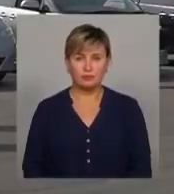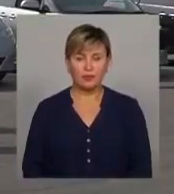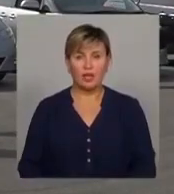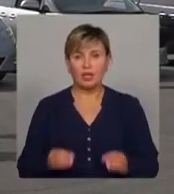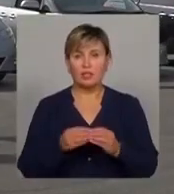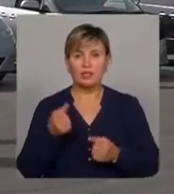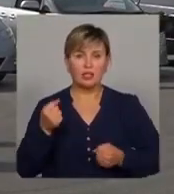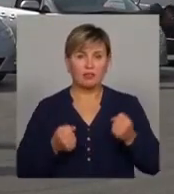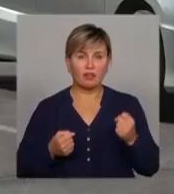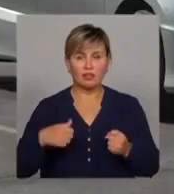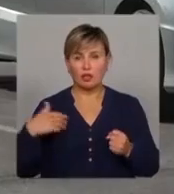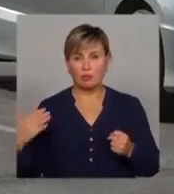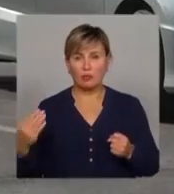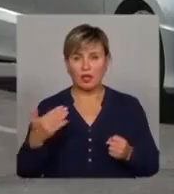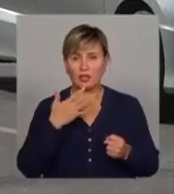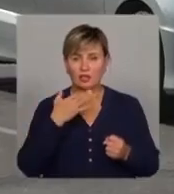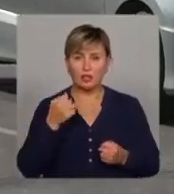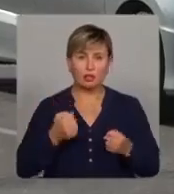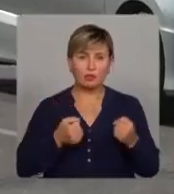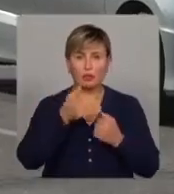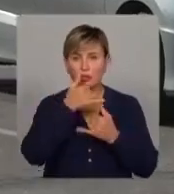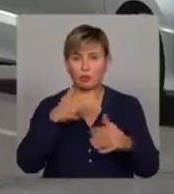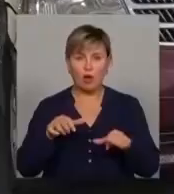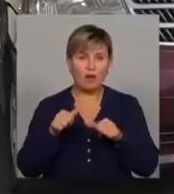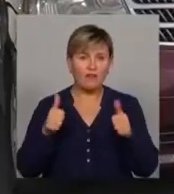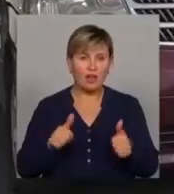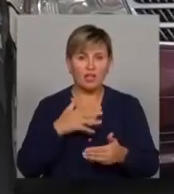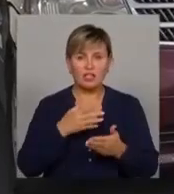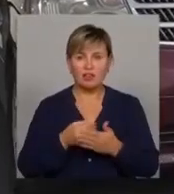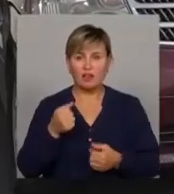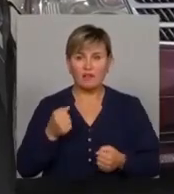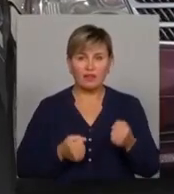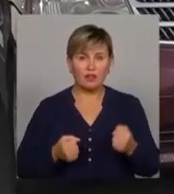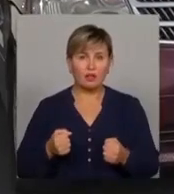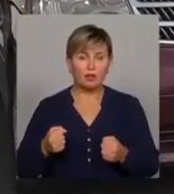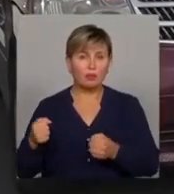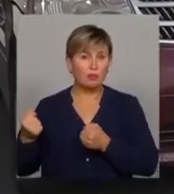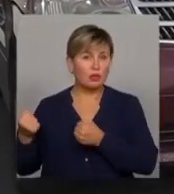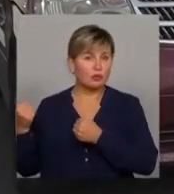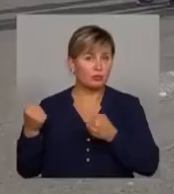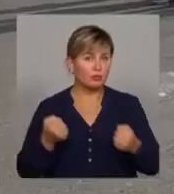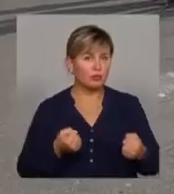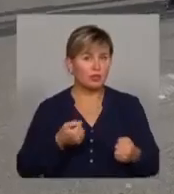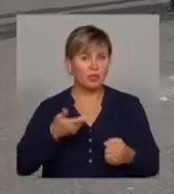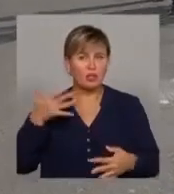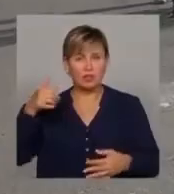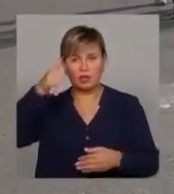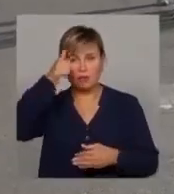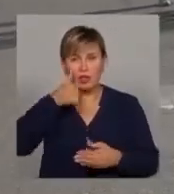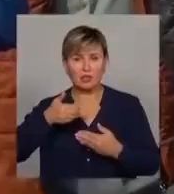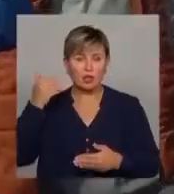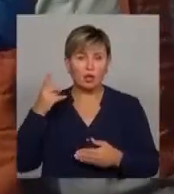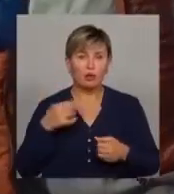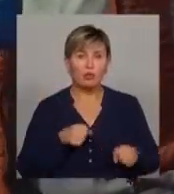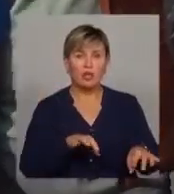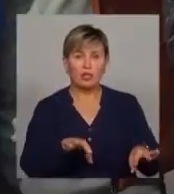Десятки водителей праворулик с иностранными номерами не могут оформить свои авто. Они пригнали железных коней несколько месяцев назад. Однако ездить